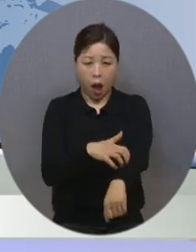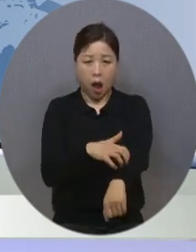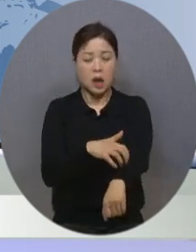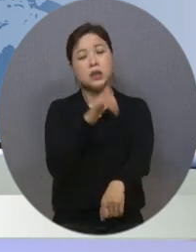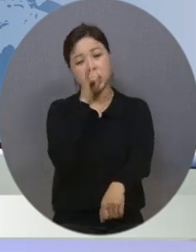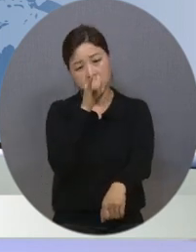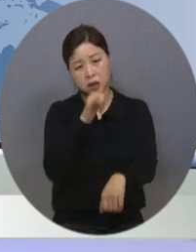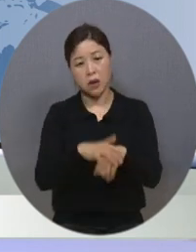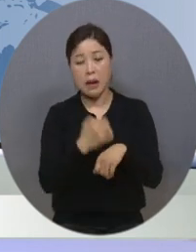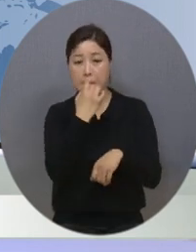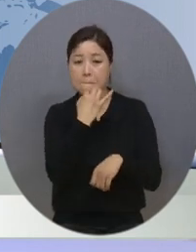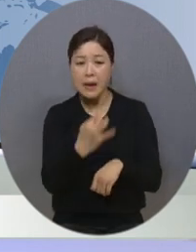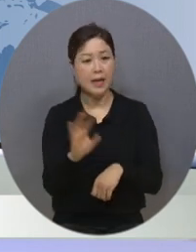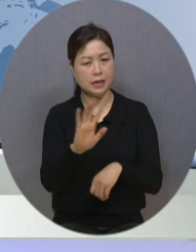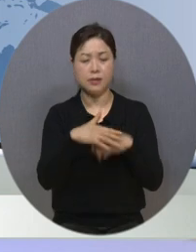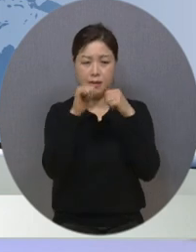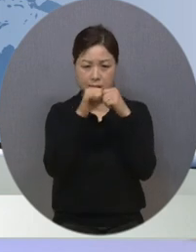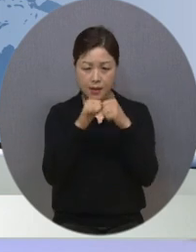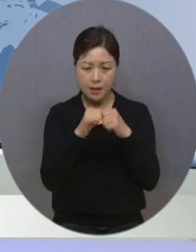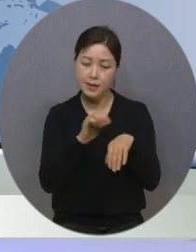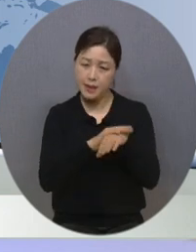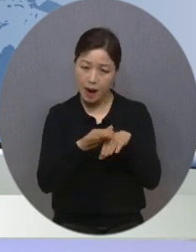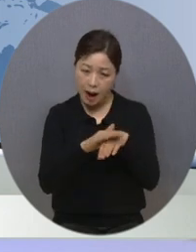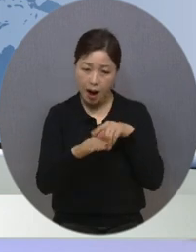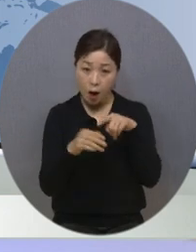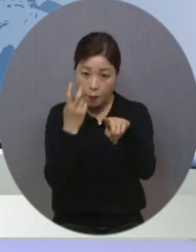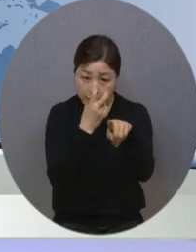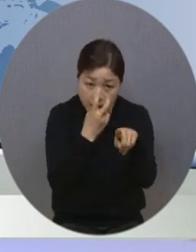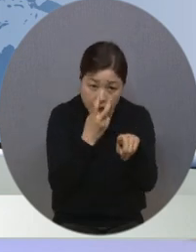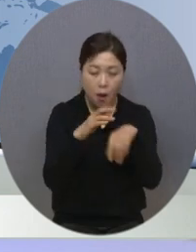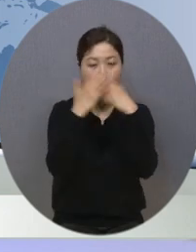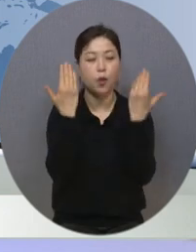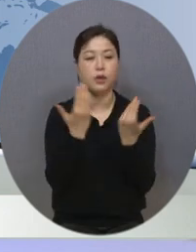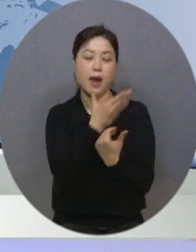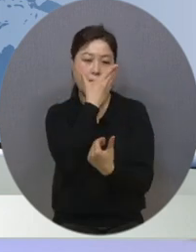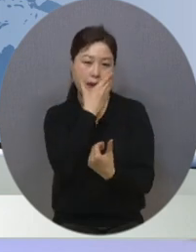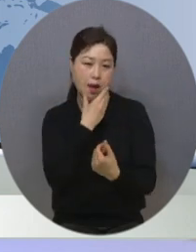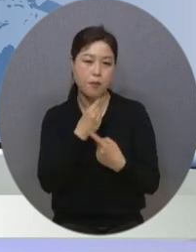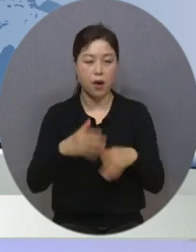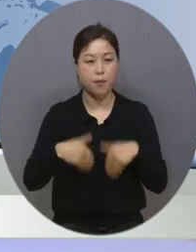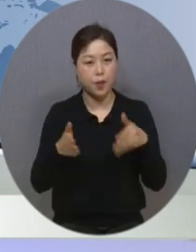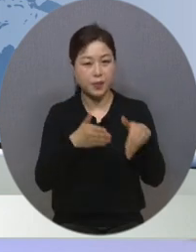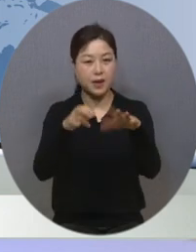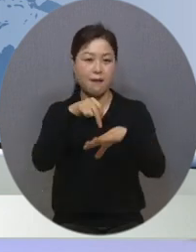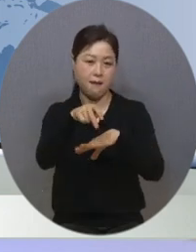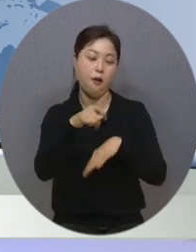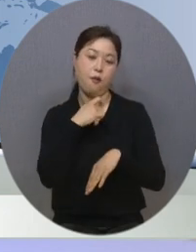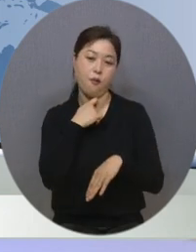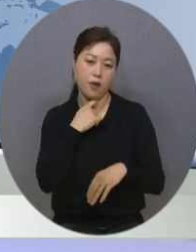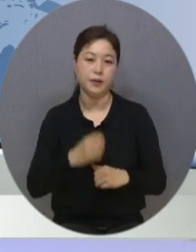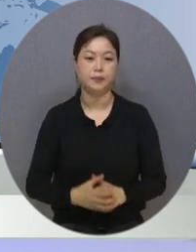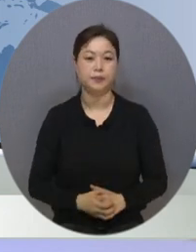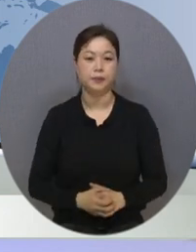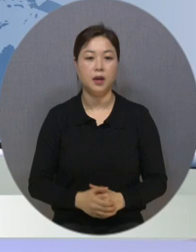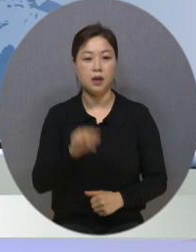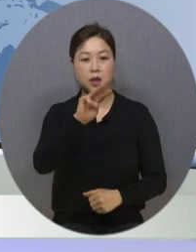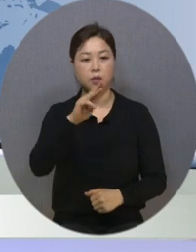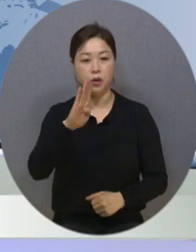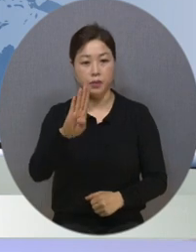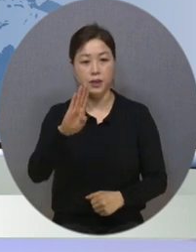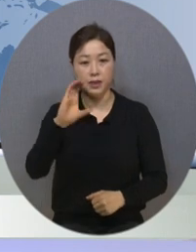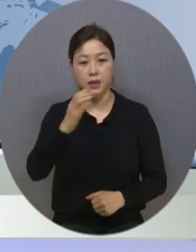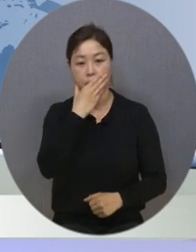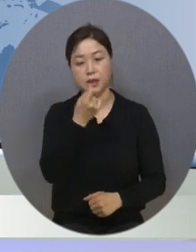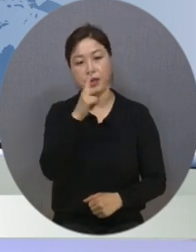말뿐이 아닌 세심하고 철저한 시설관리로 모두가 행복한 봄길을 기대해 봅니다 이상 WBC